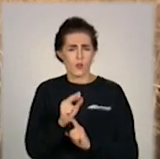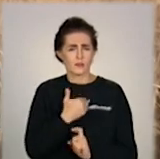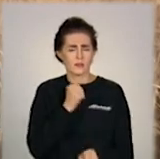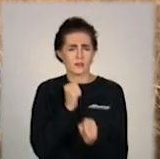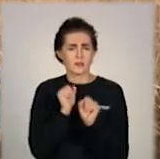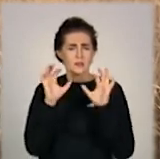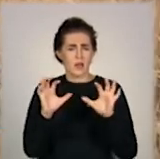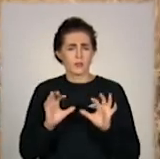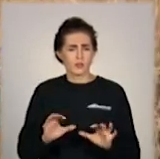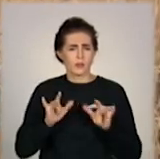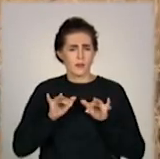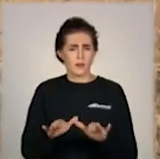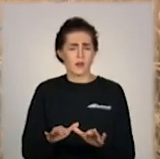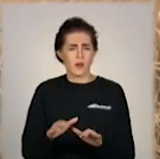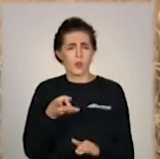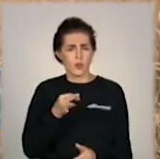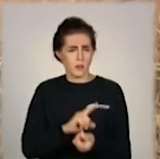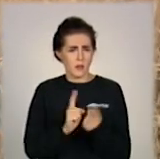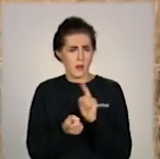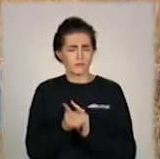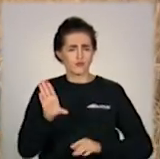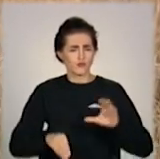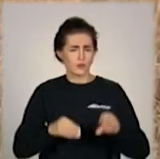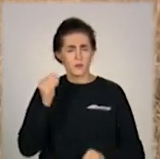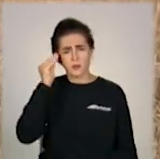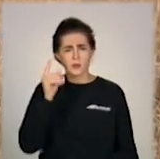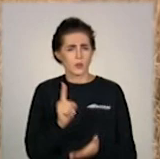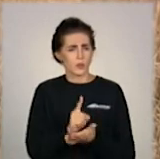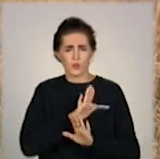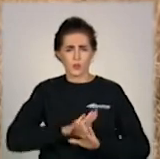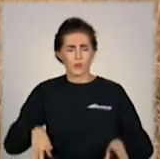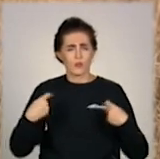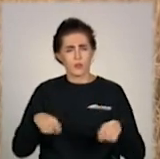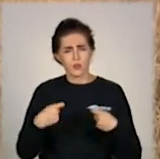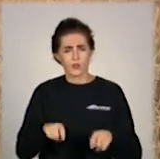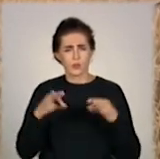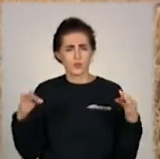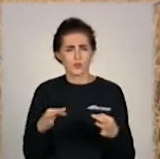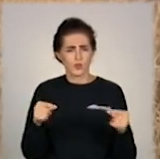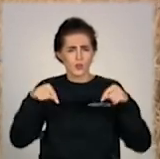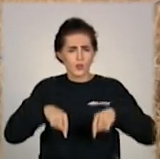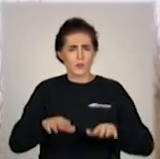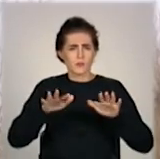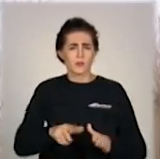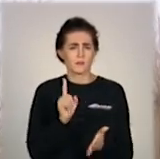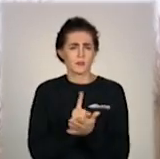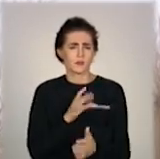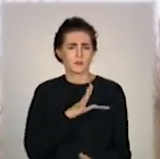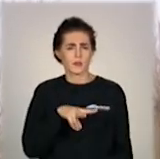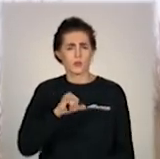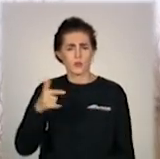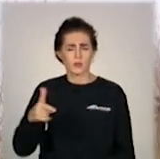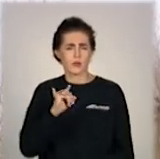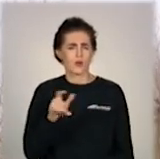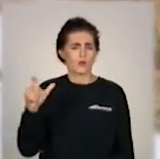Ні, наоборот. Я вважаю, що не должна вона продаватися, нічого здесь не должно бути. Должен бути луг і річка.